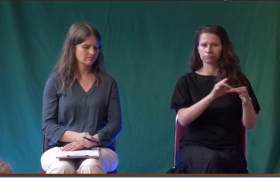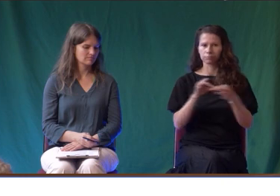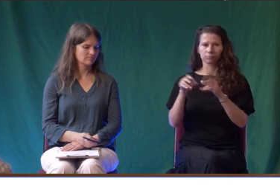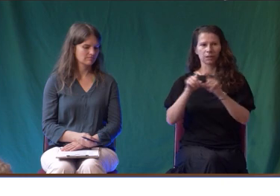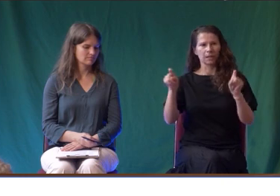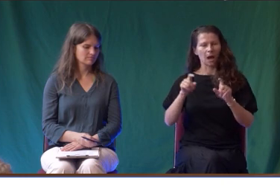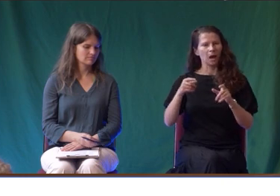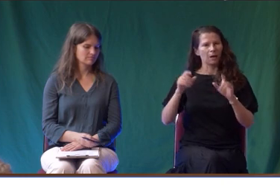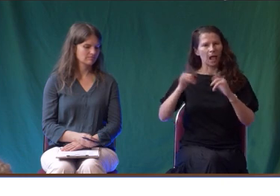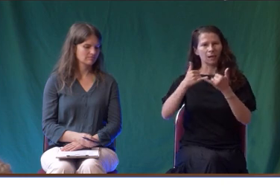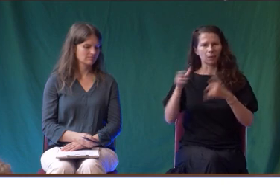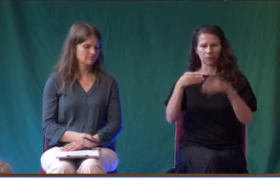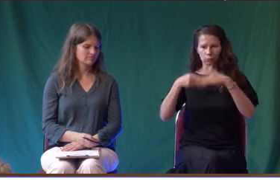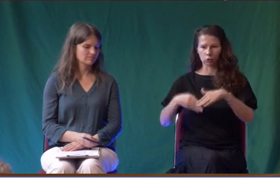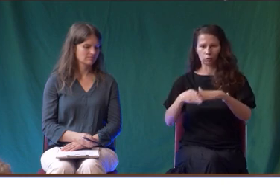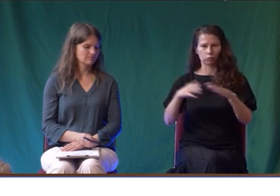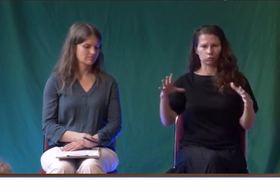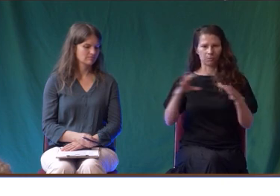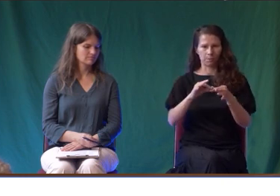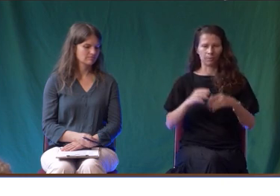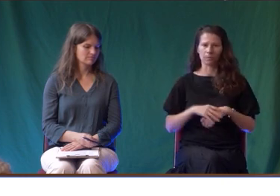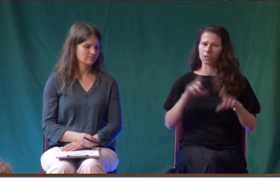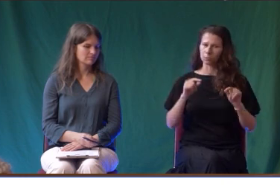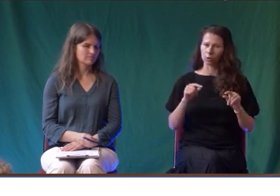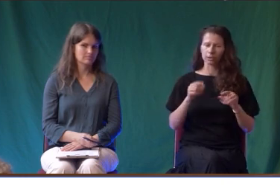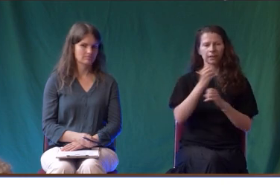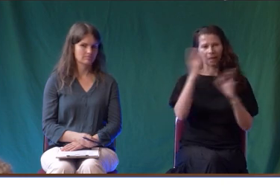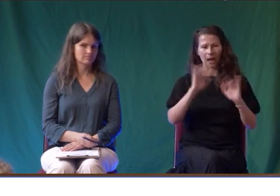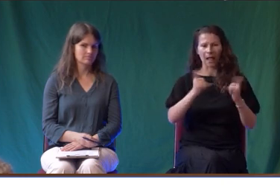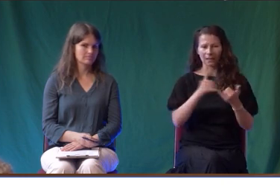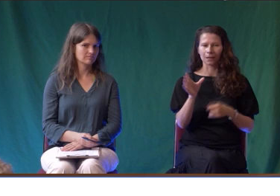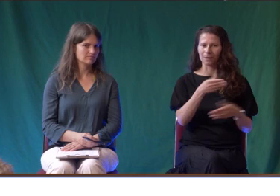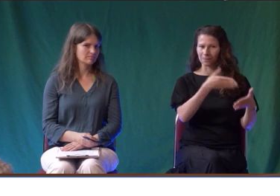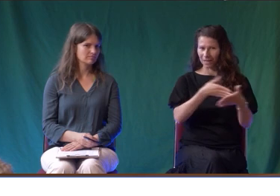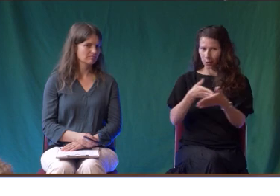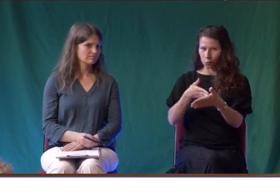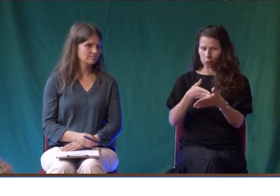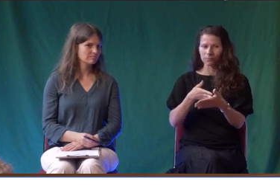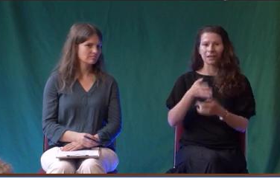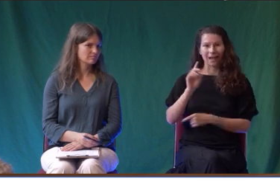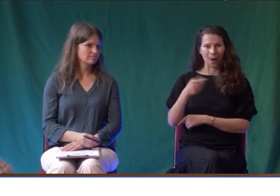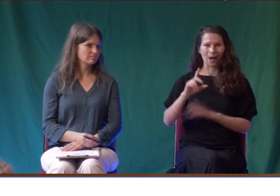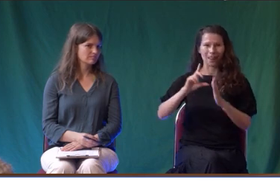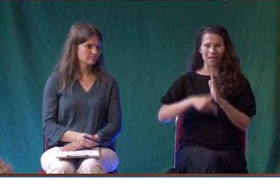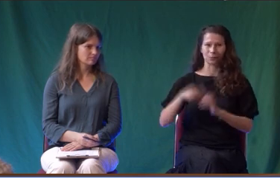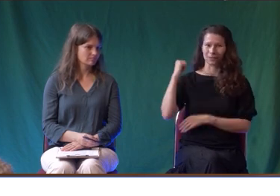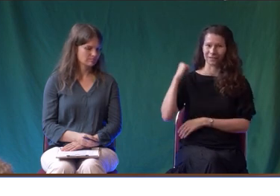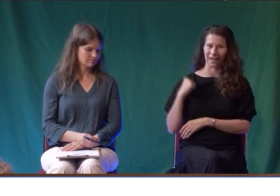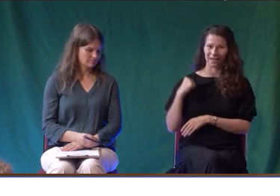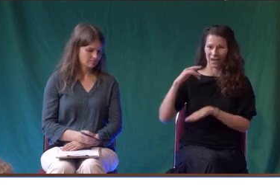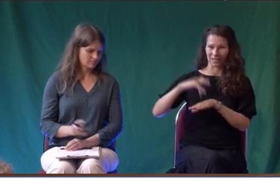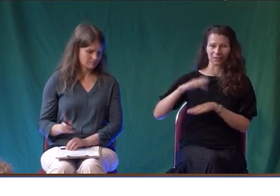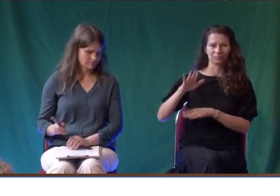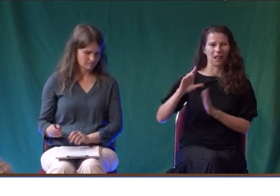involviert sind das heißt natürlich die Eltern mit Behinderungen aber auch die Leistungsträgerinnen und